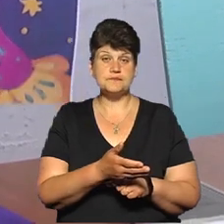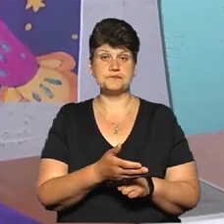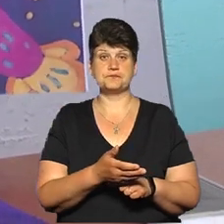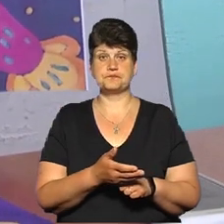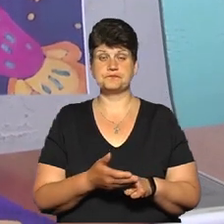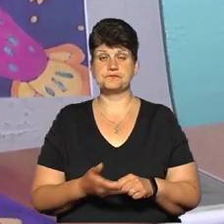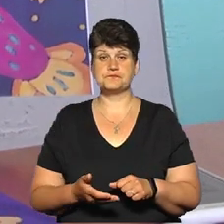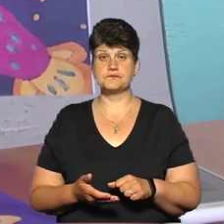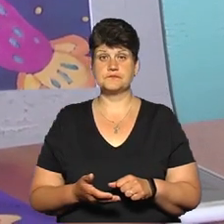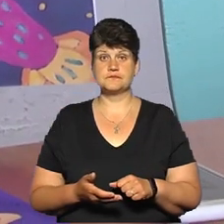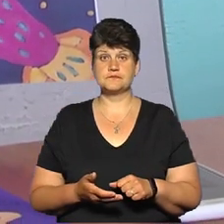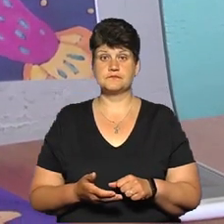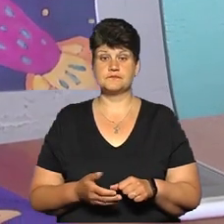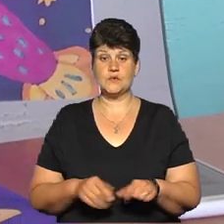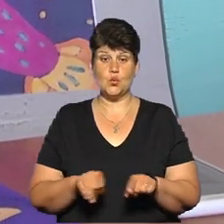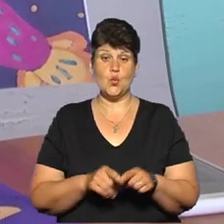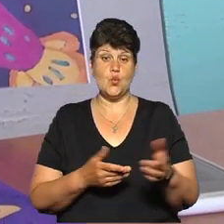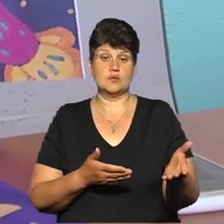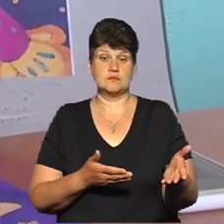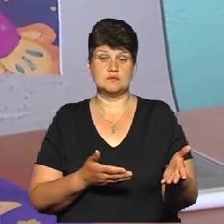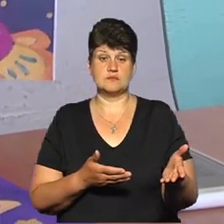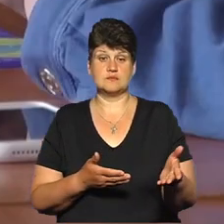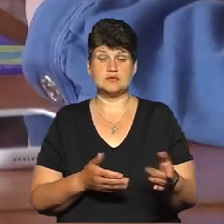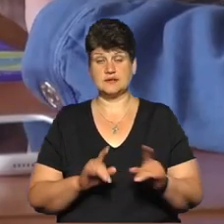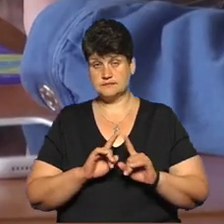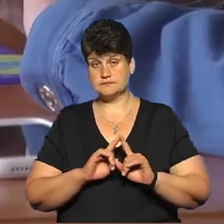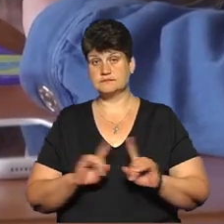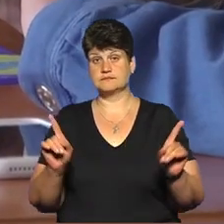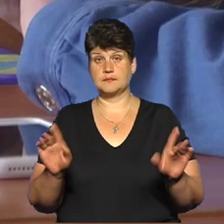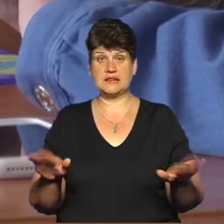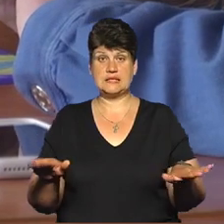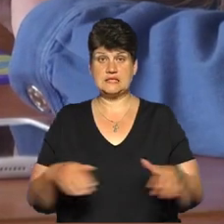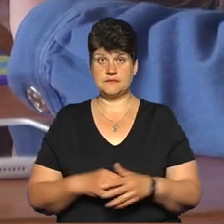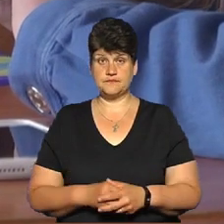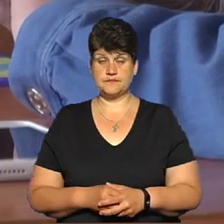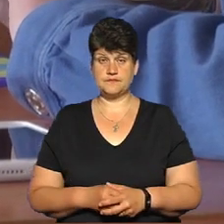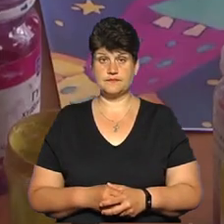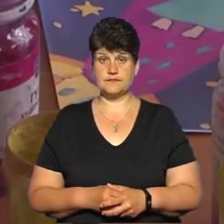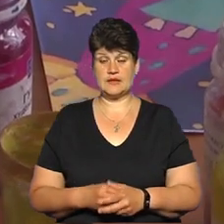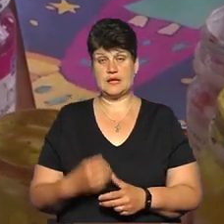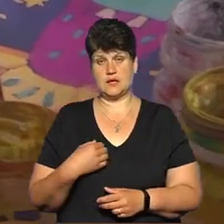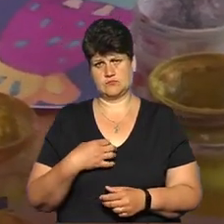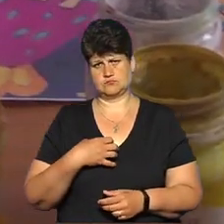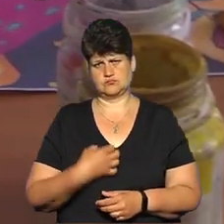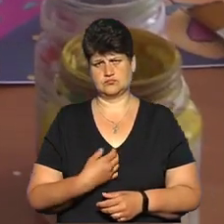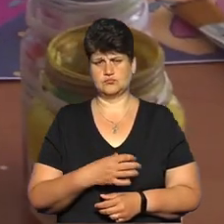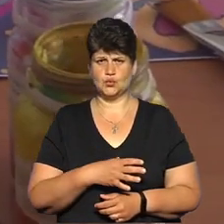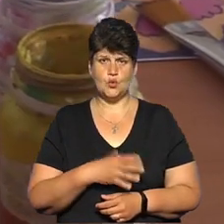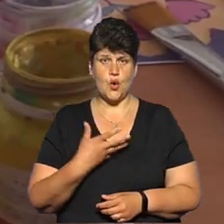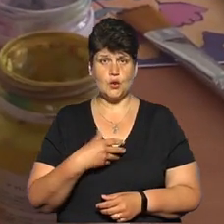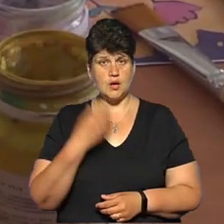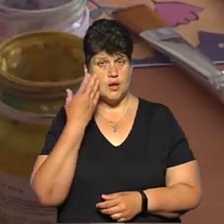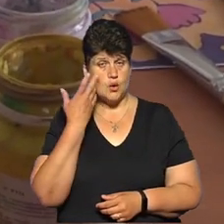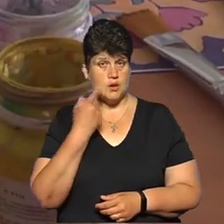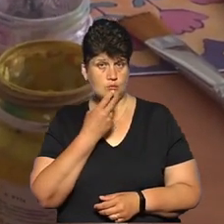Ну ось, така незвична птиця. Я засумувала, коли побачила, що